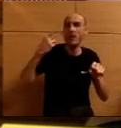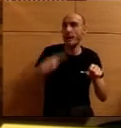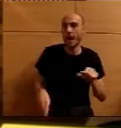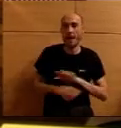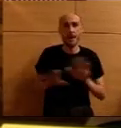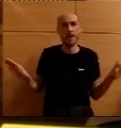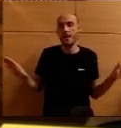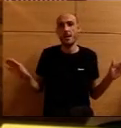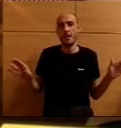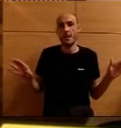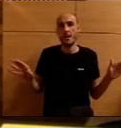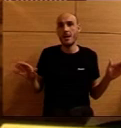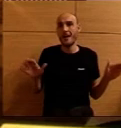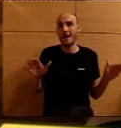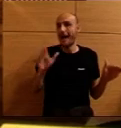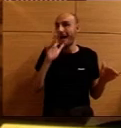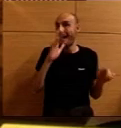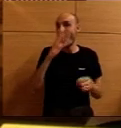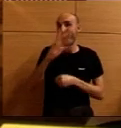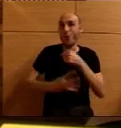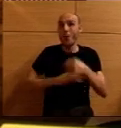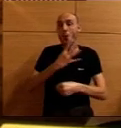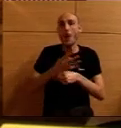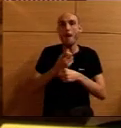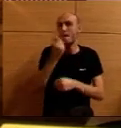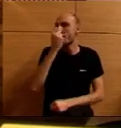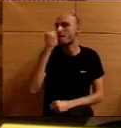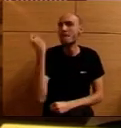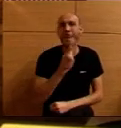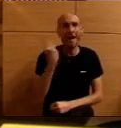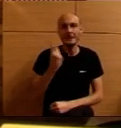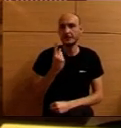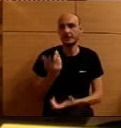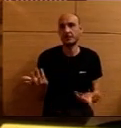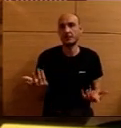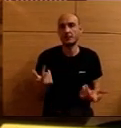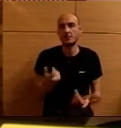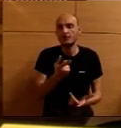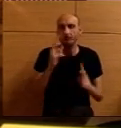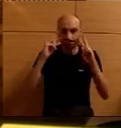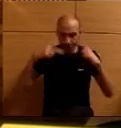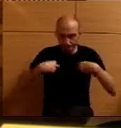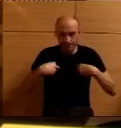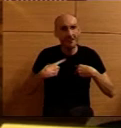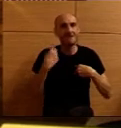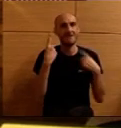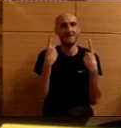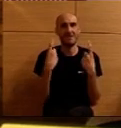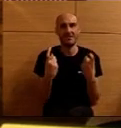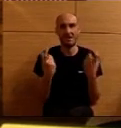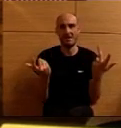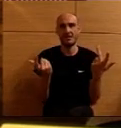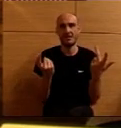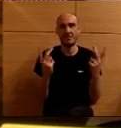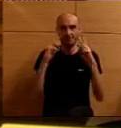d'avui? Com pot ser? Faça-se un examen de consciència. Miren vostè al punt al que hem